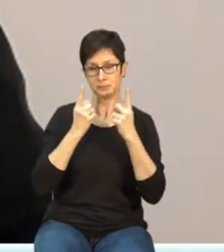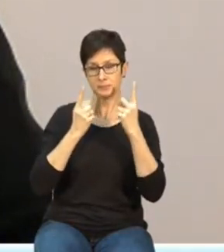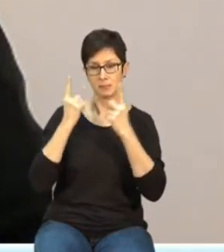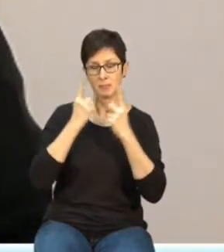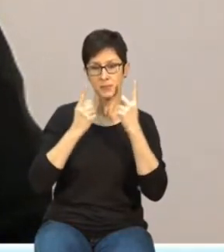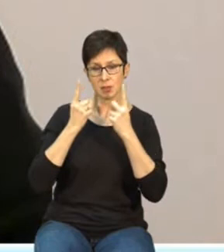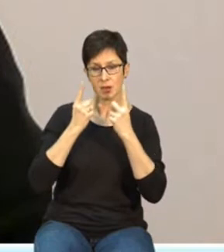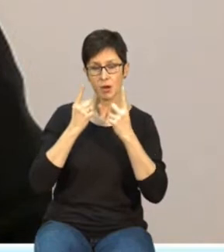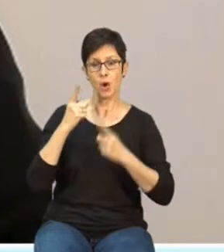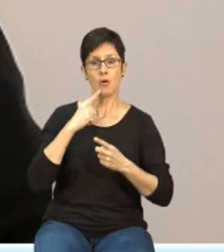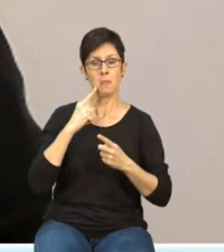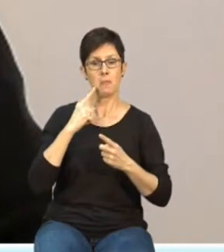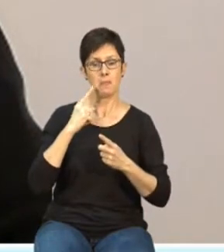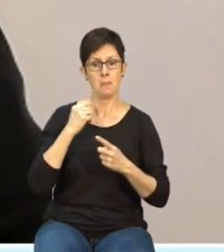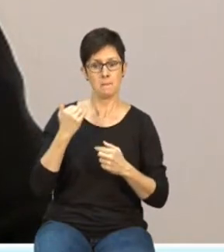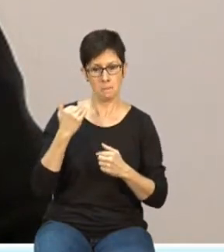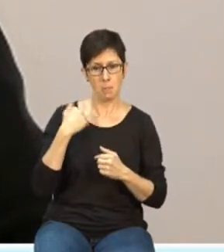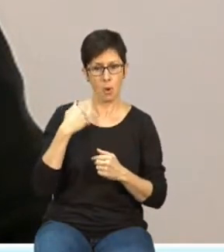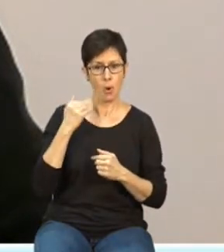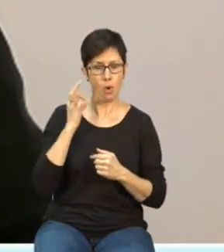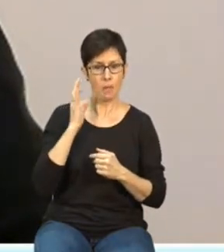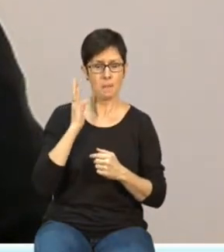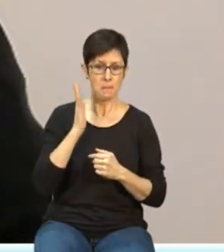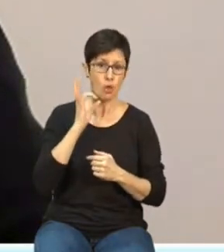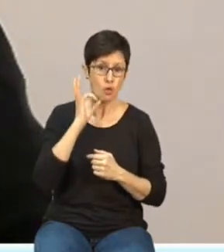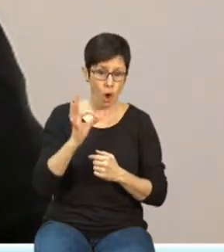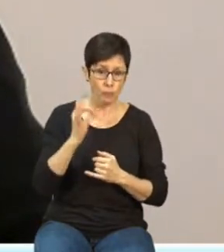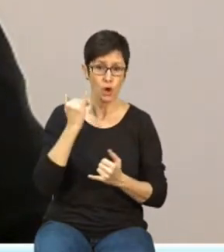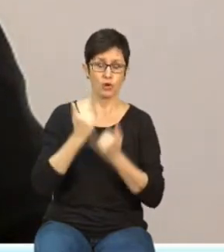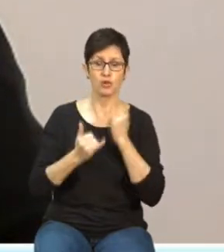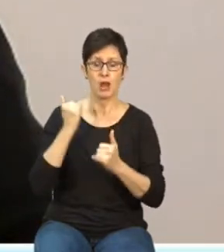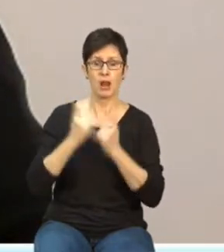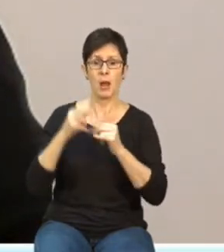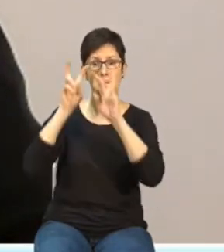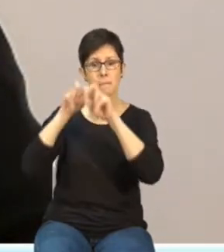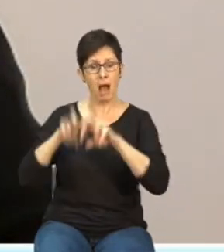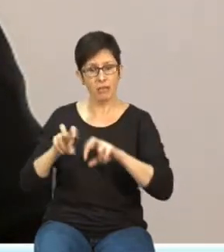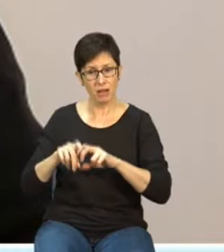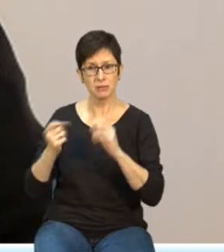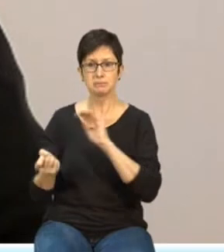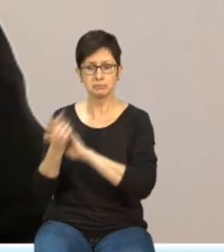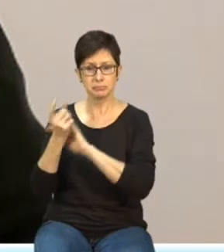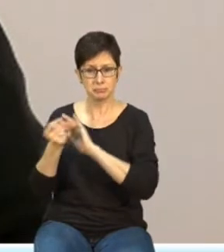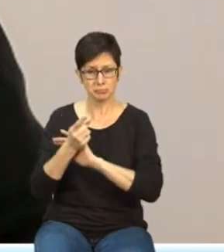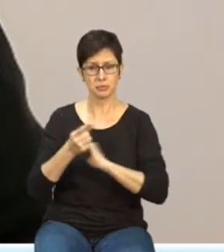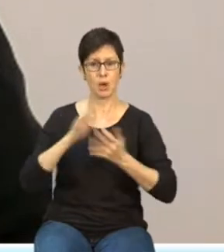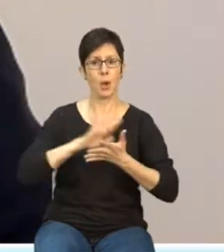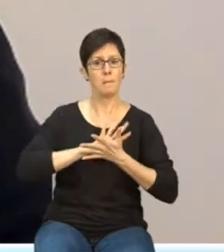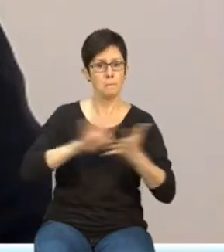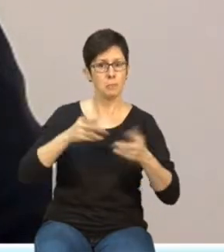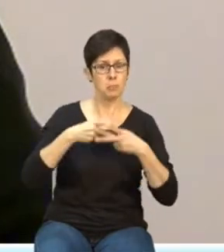korzystne byłoby publikowanie danych z badań eksperymentalnych zawsze